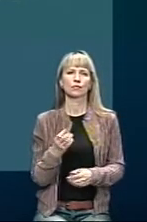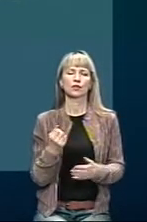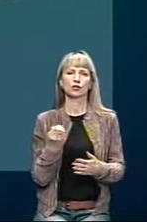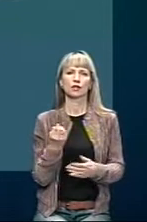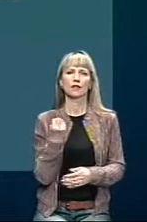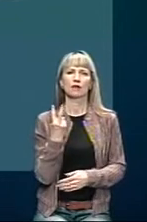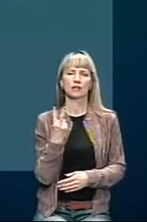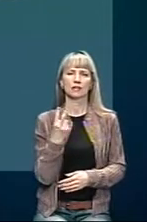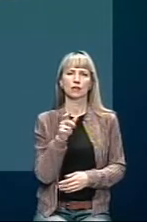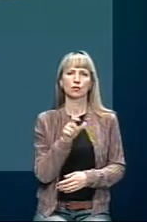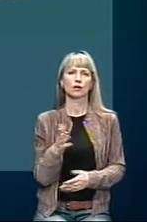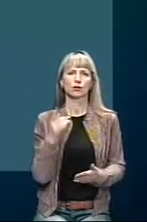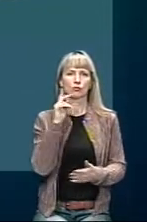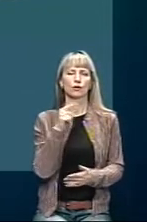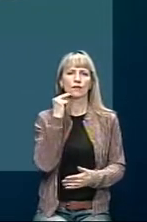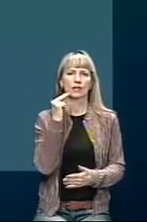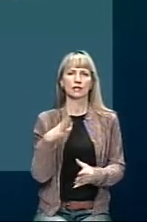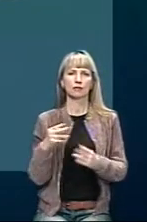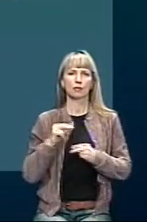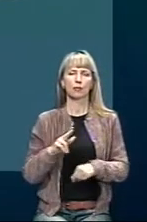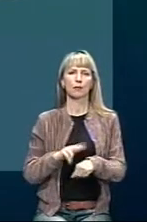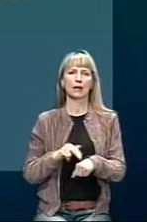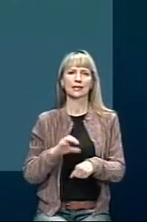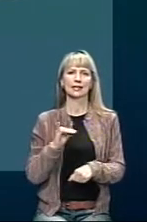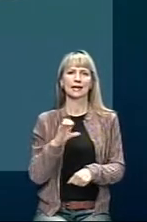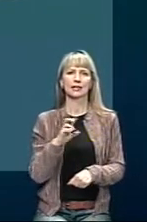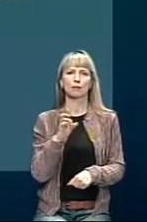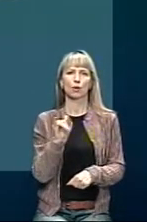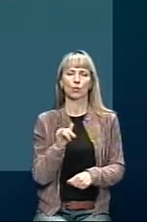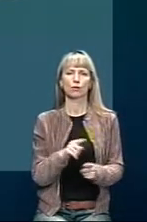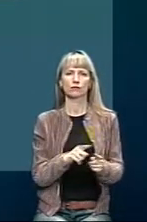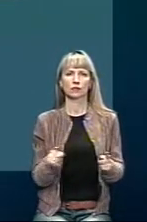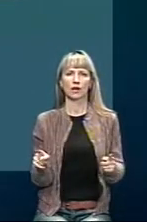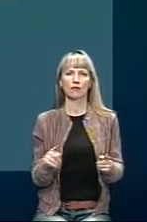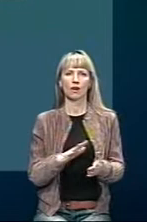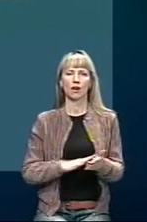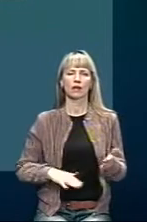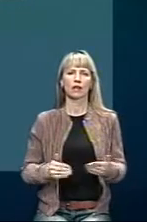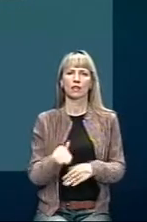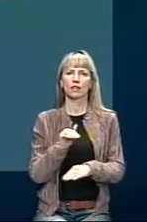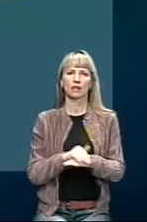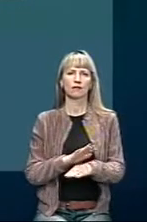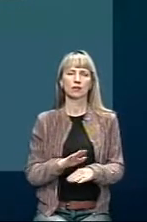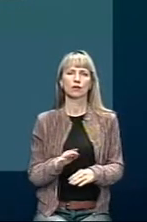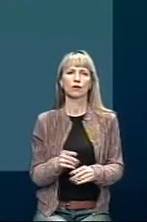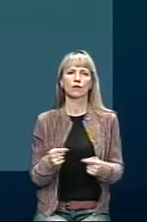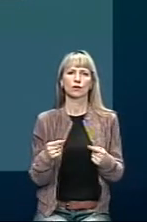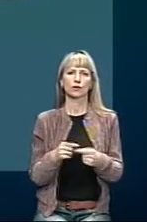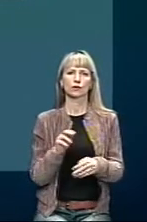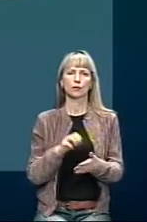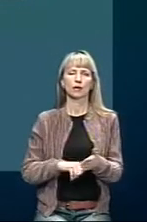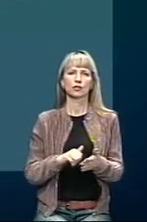12 підозрюваних, серед яких співробітники поліції та СБУ, триває. Ще не встановлені конкретні причетні до